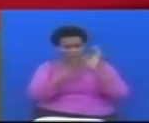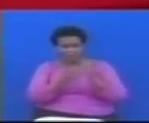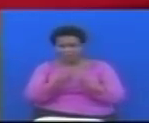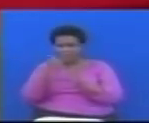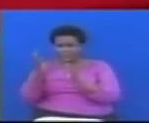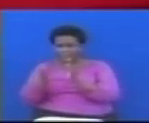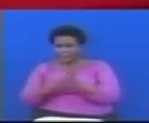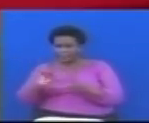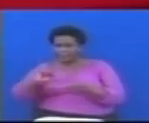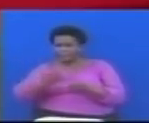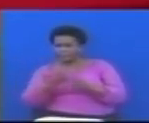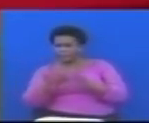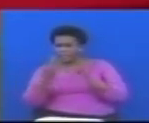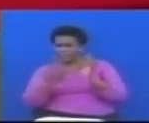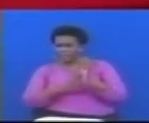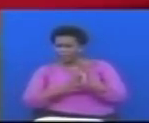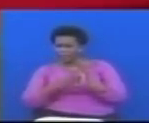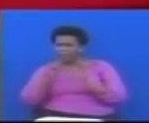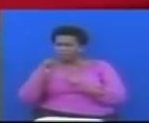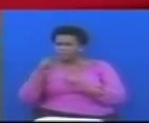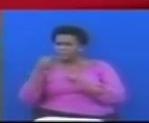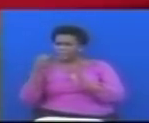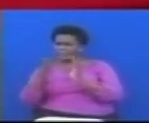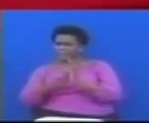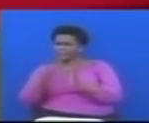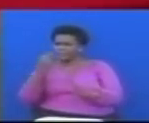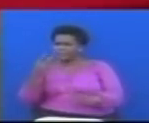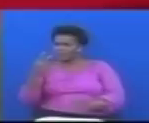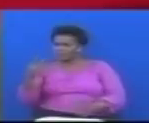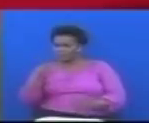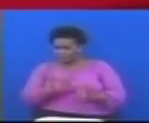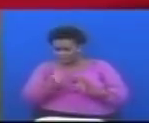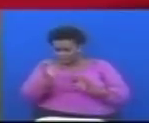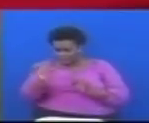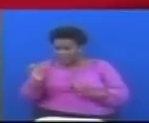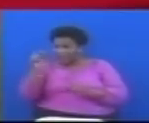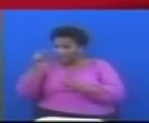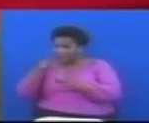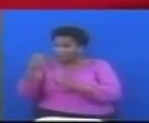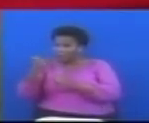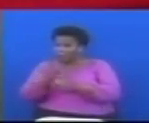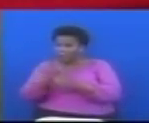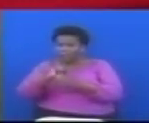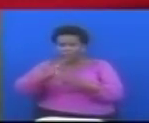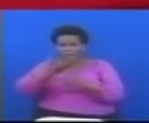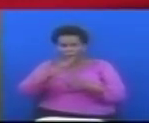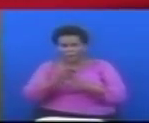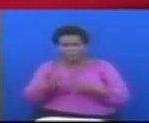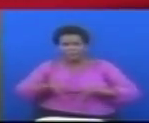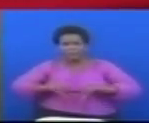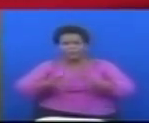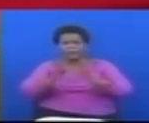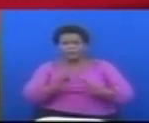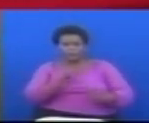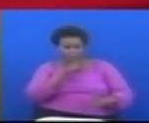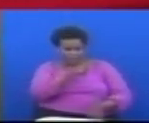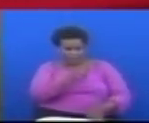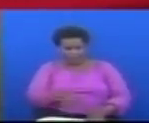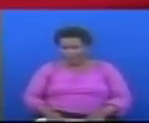milioni 712.922 kimetengwa kwa ajili ya matengenezo ya barabara ya Puge Ziba, na kiasi cha shilingi